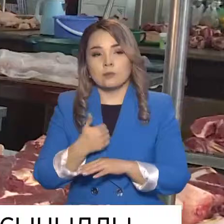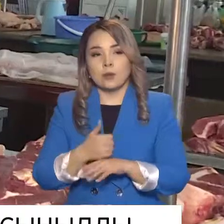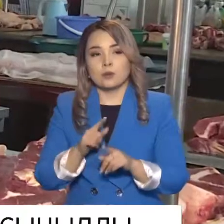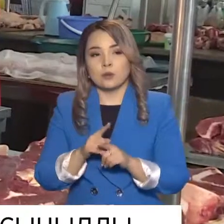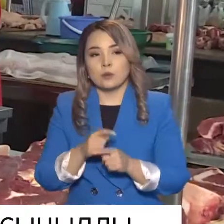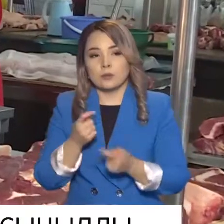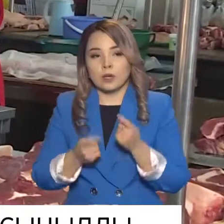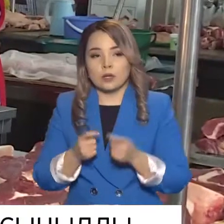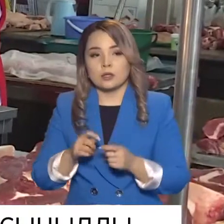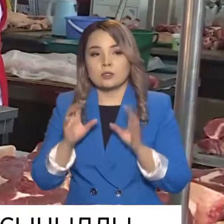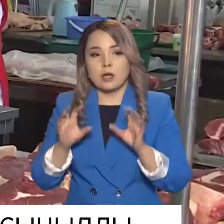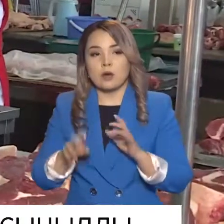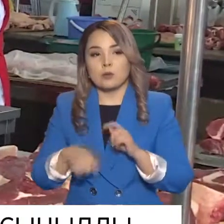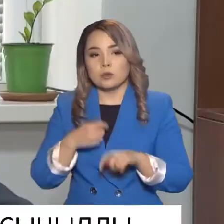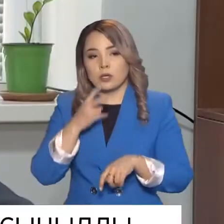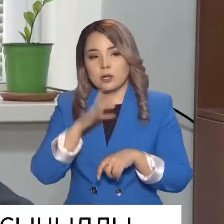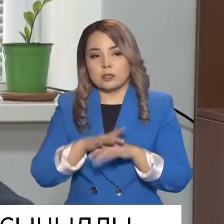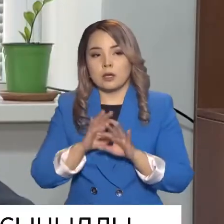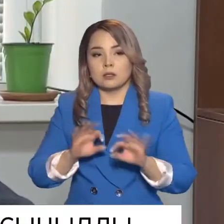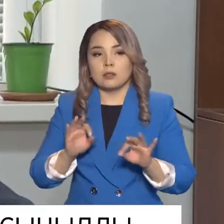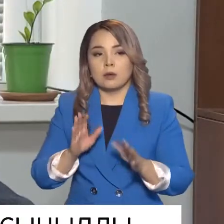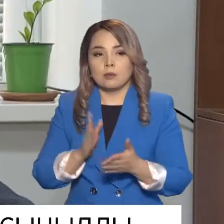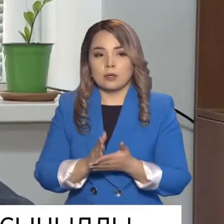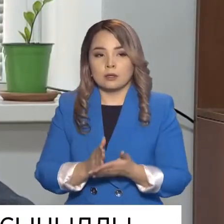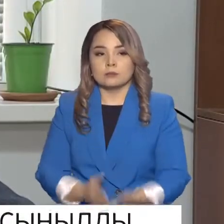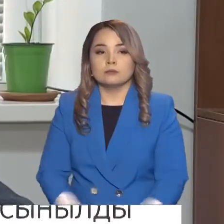заң бұзушылықтар тіркелгенін айтып отыр.